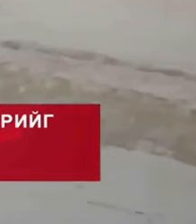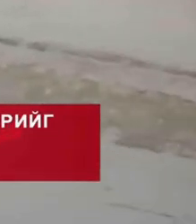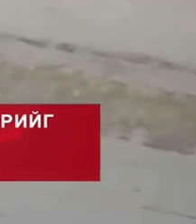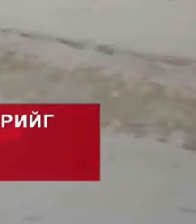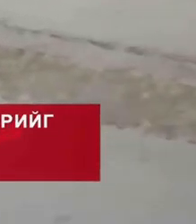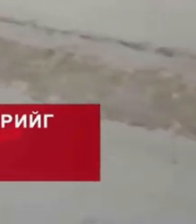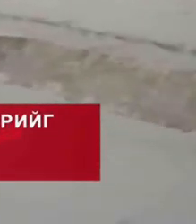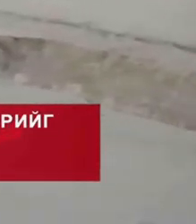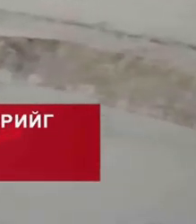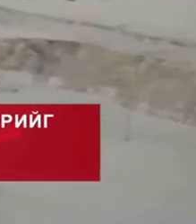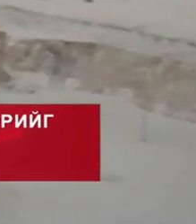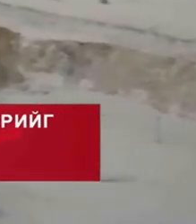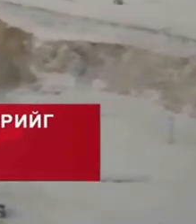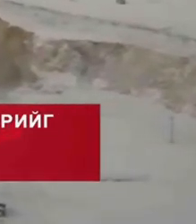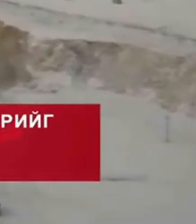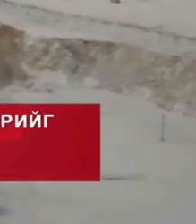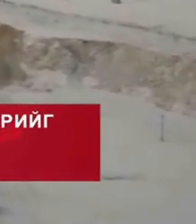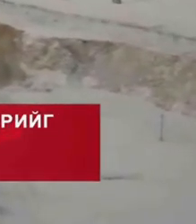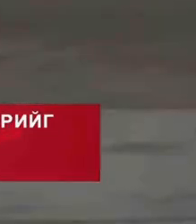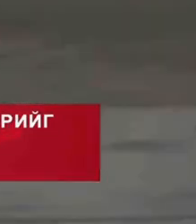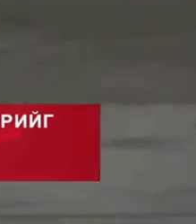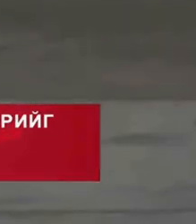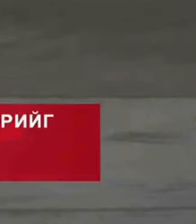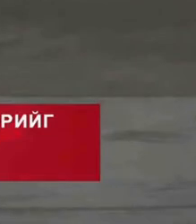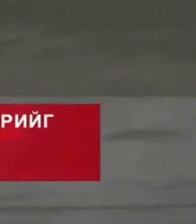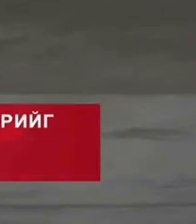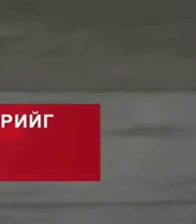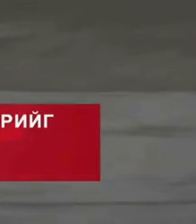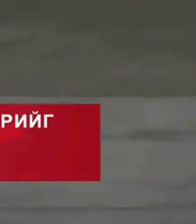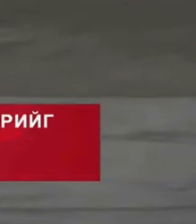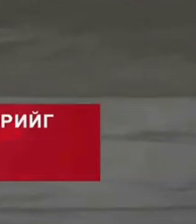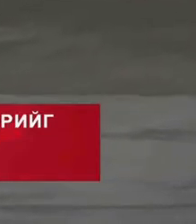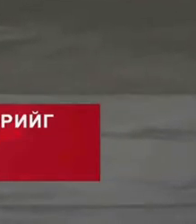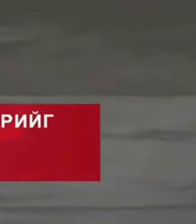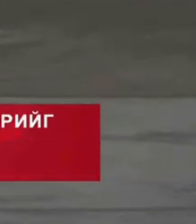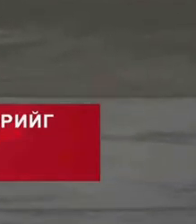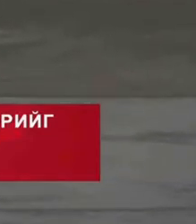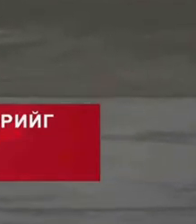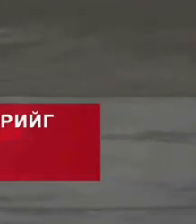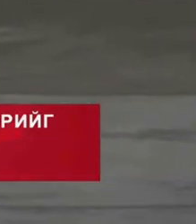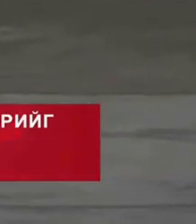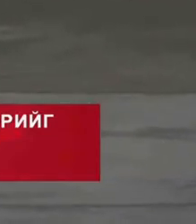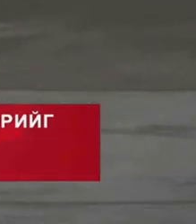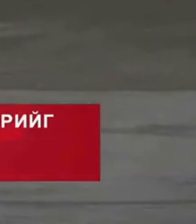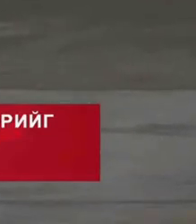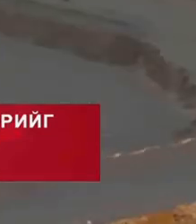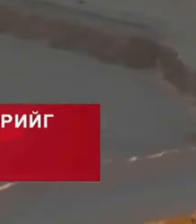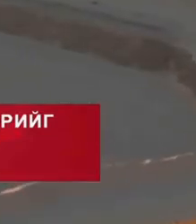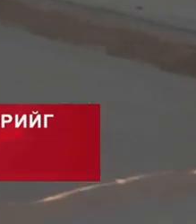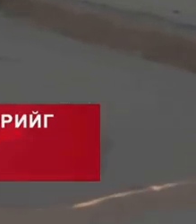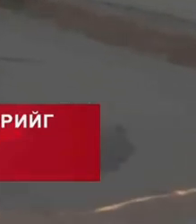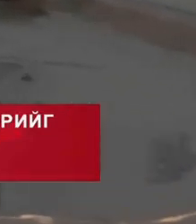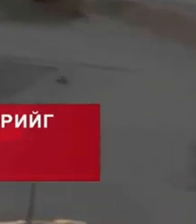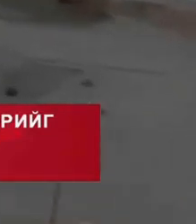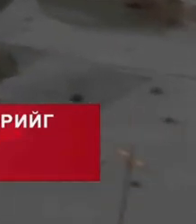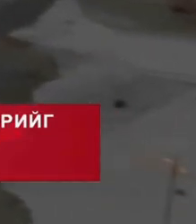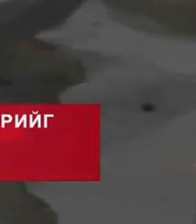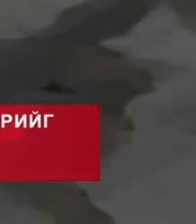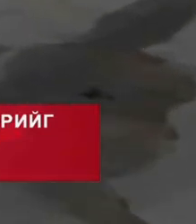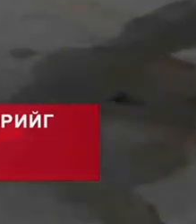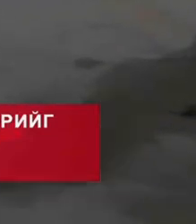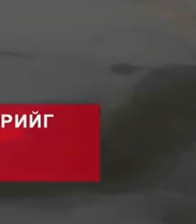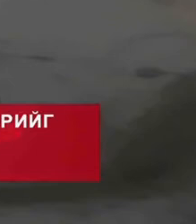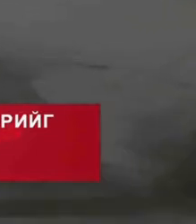тэгш хуваарлаж байгаа нэг хэлбэр гэдгийг онцолж байна. Эрдэнэ түлхүүр өнгөрсөн хугацаанд Монголын сайлан ганц үнэ байсаар ирсэн. Гэтэл